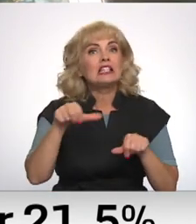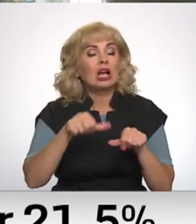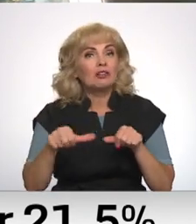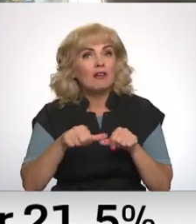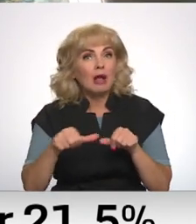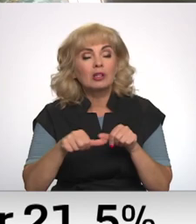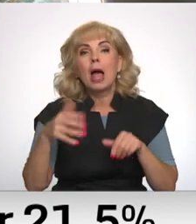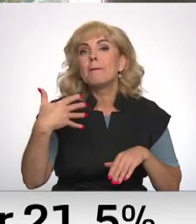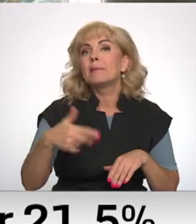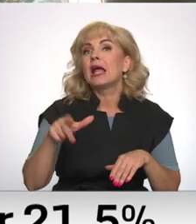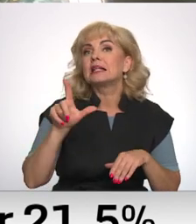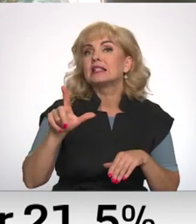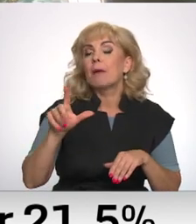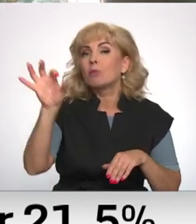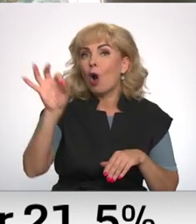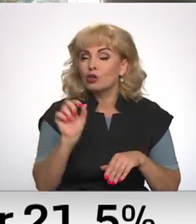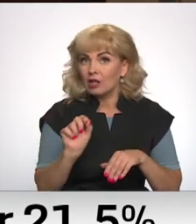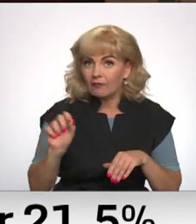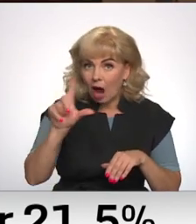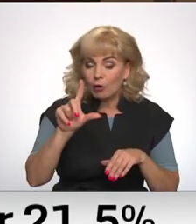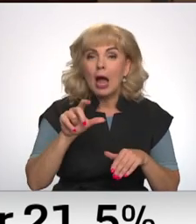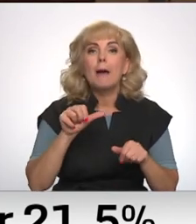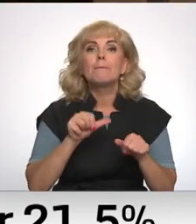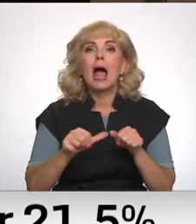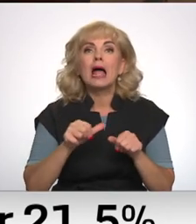sadārdzinājās par 57%,